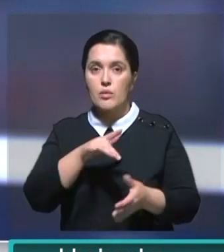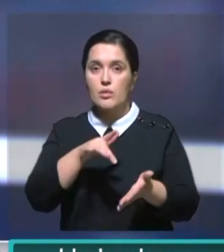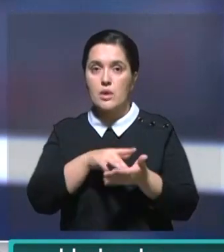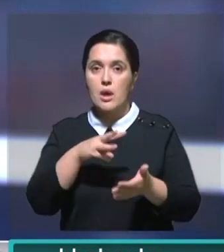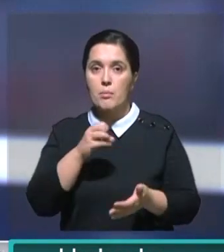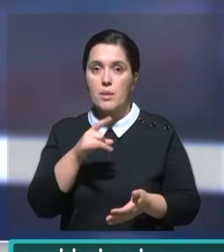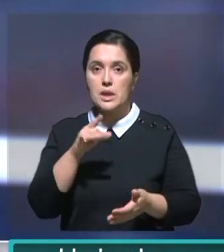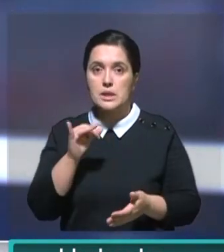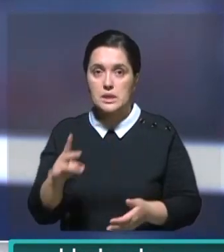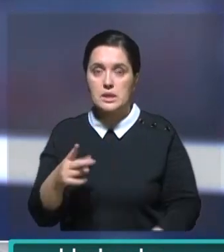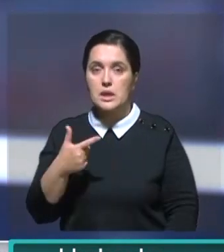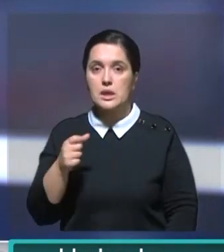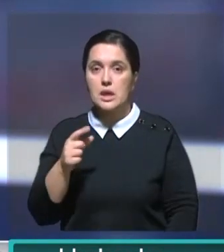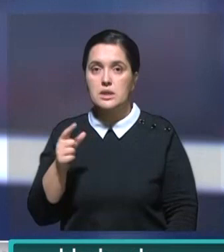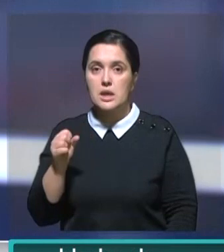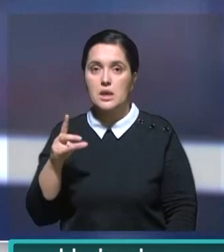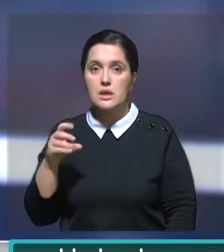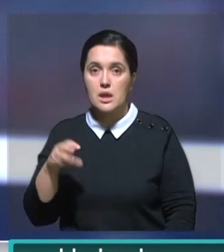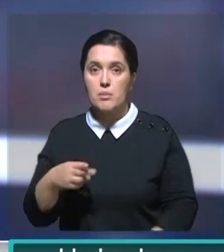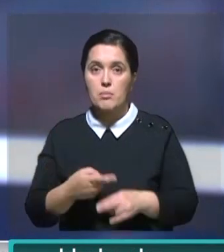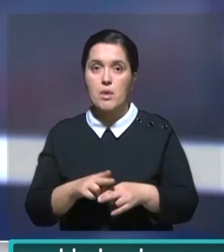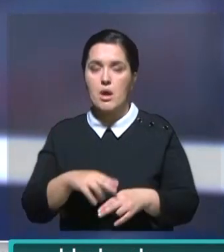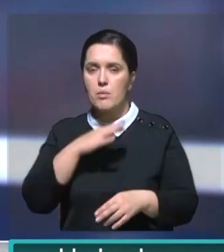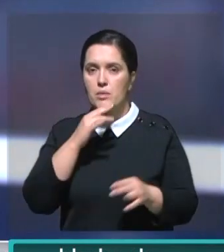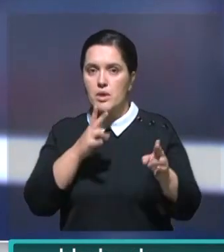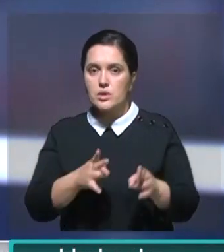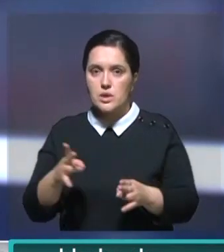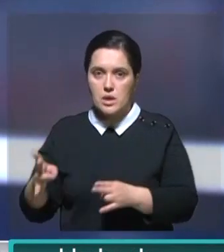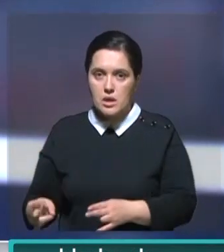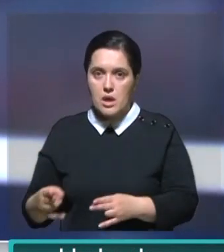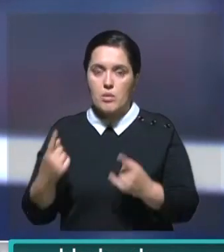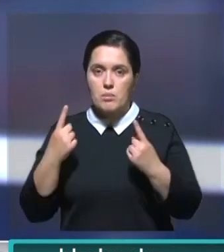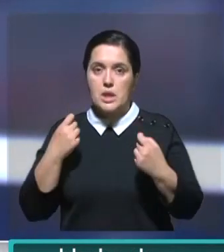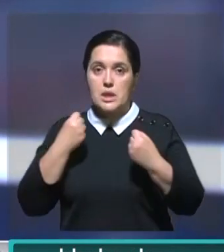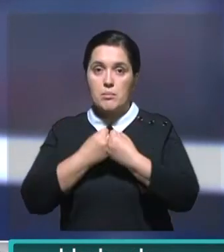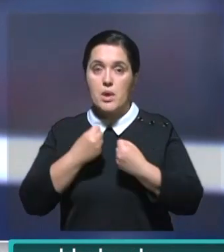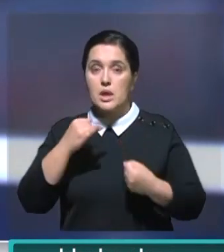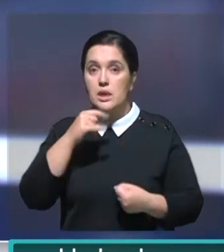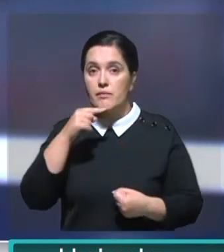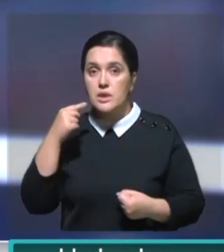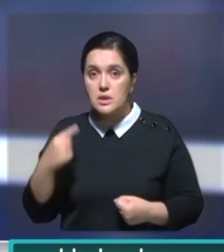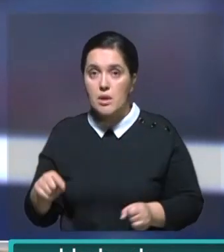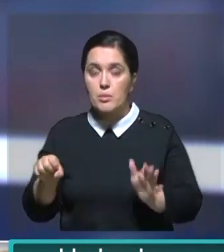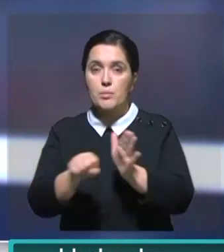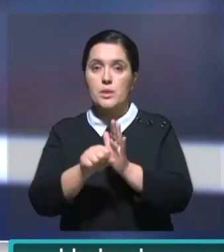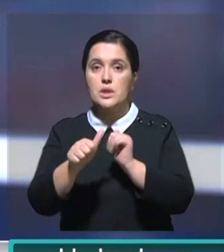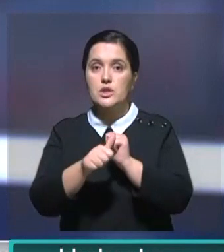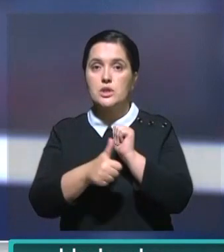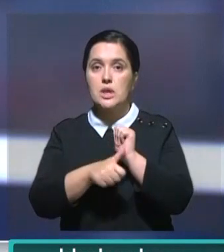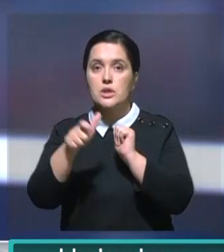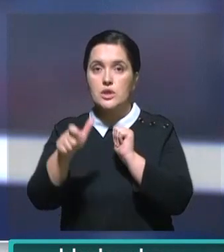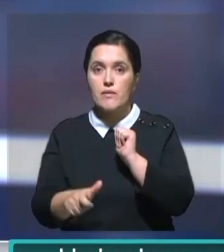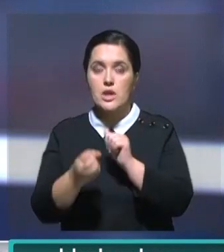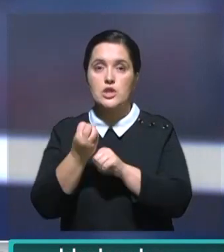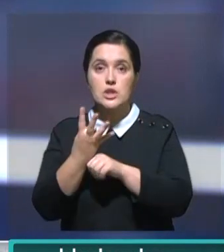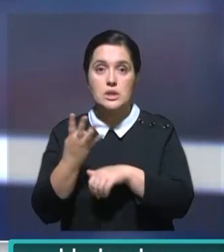провинциях Мардин и Газиантеп, которые привели к многочисленным жертвам и пострадавшим. Крупное ДТП произошло и в России, в котором погибли